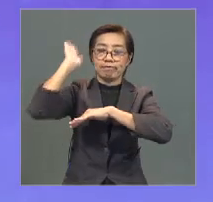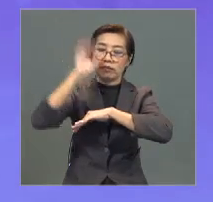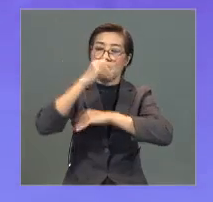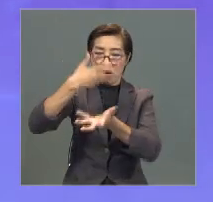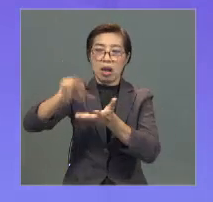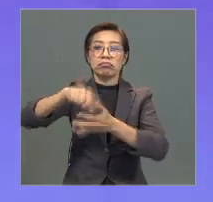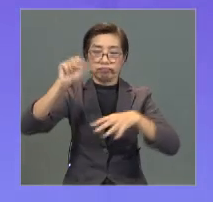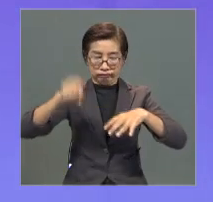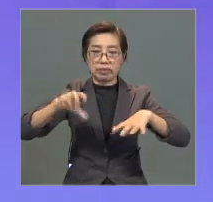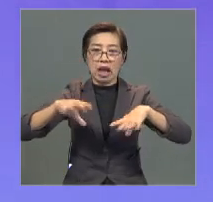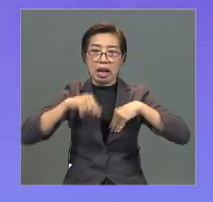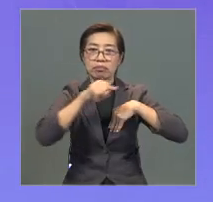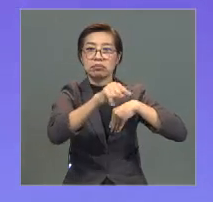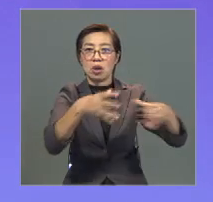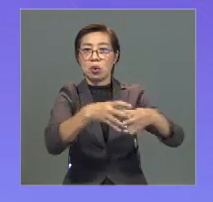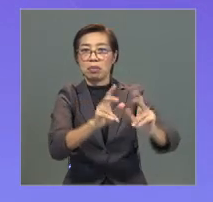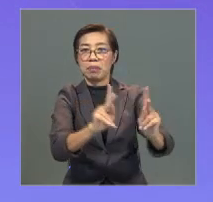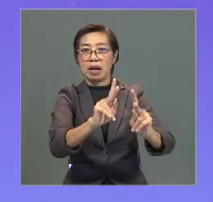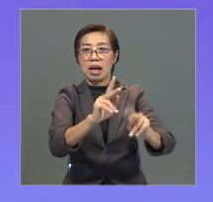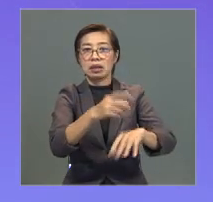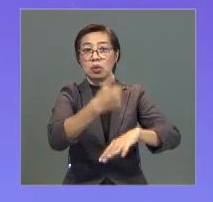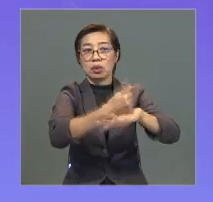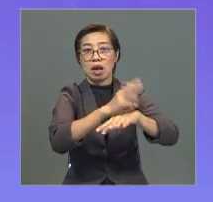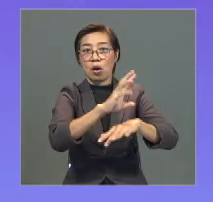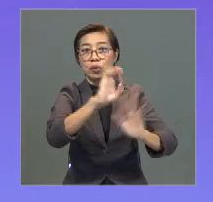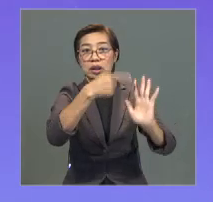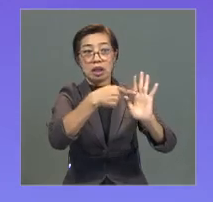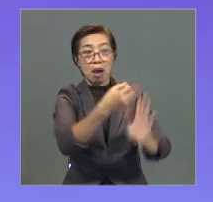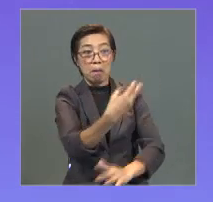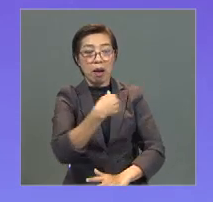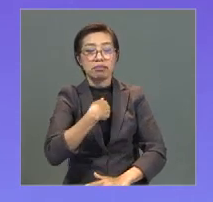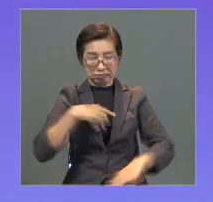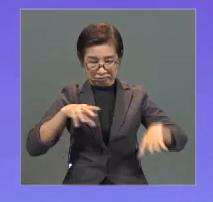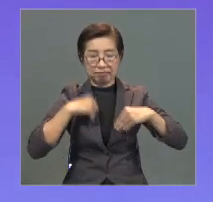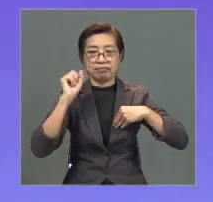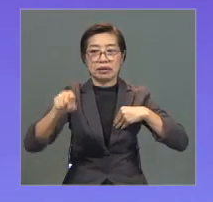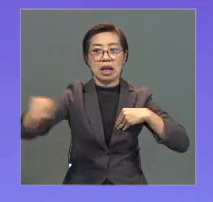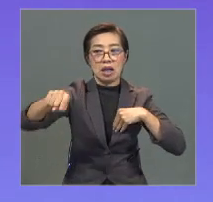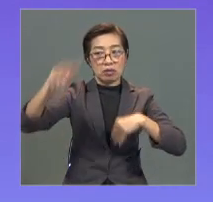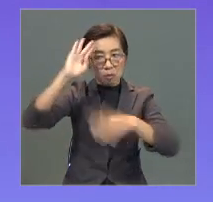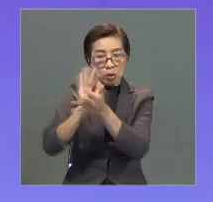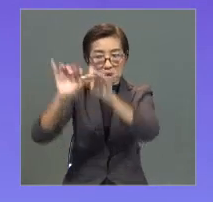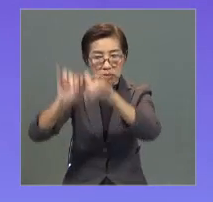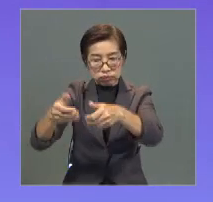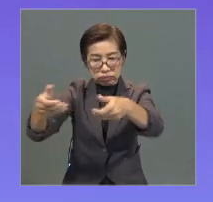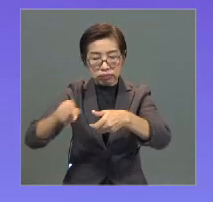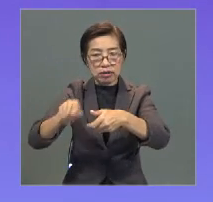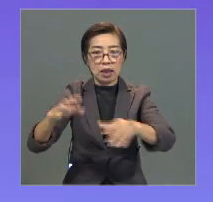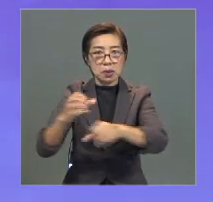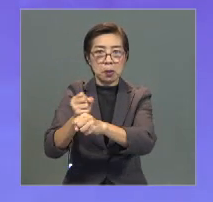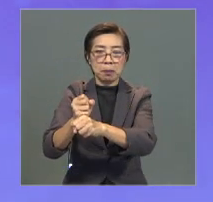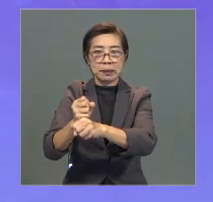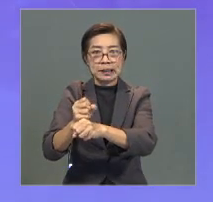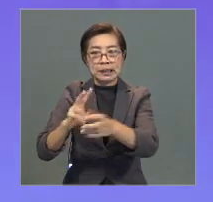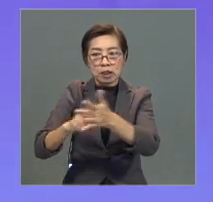มายอมรับนะว่ายอมรับผลการตรวจสอบแล้วก็จะดำเนินการทางวินัยกับตำรวจที่บกพร่องแล้วก็ยืนยันว่าที่ผ่านมาเนี่ย